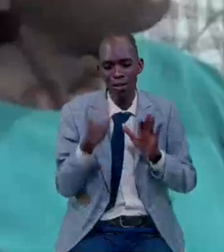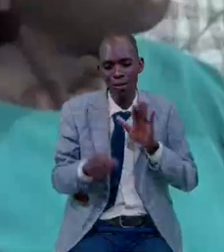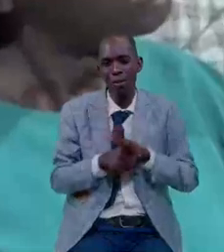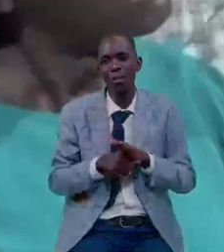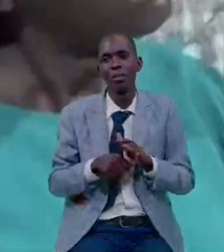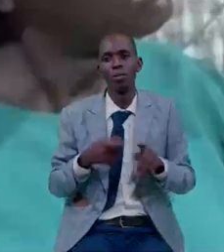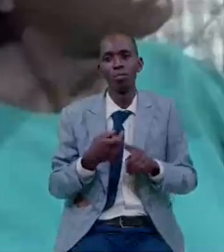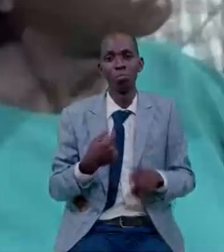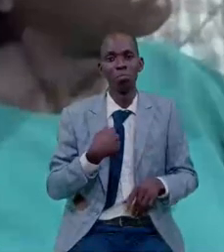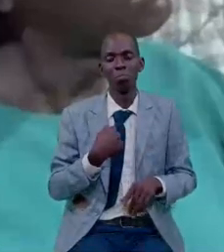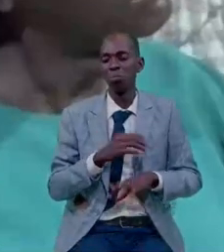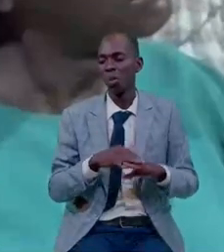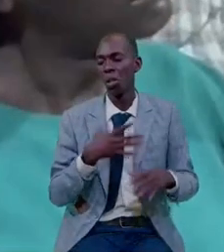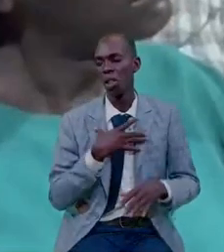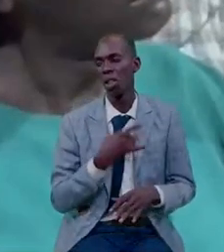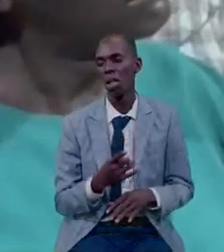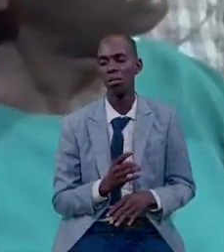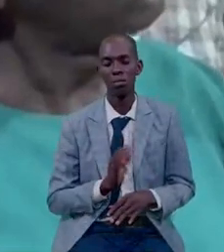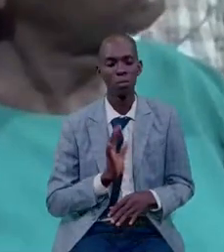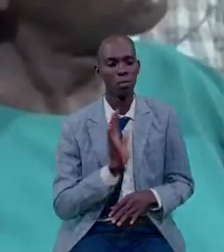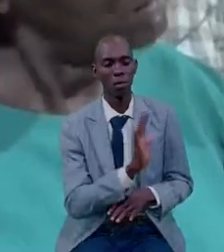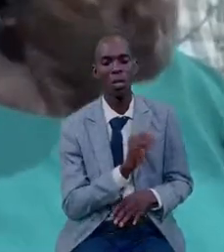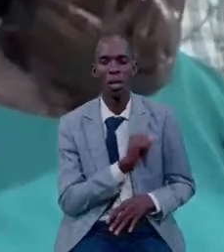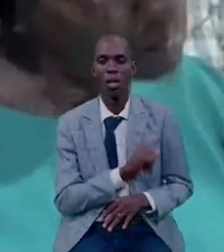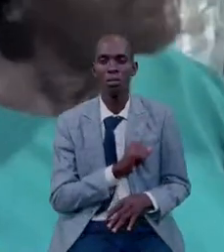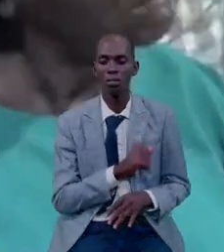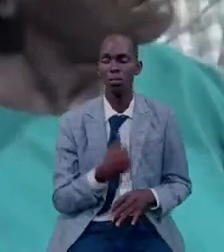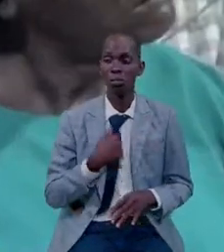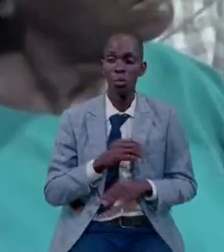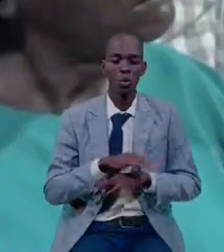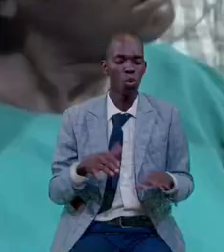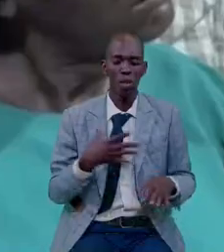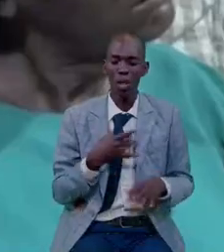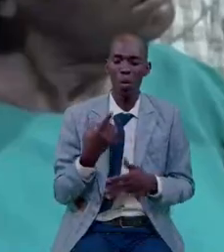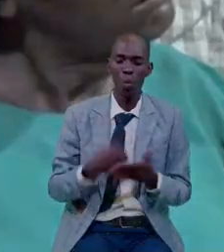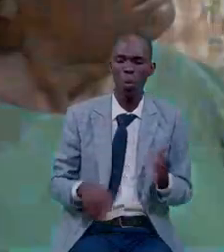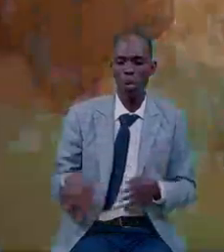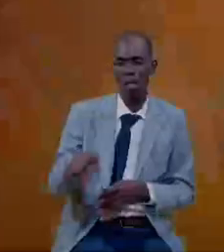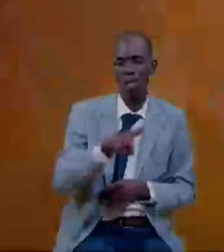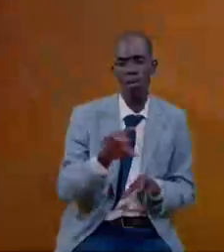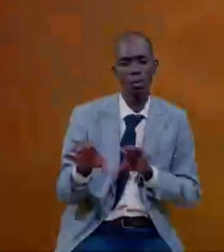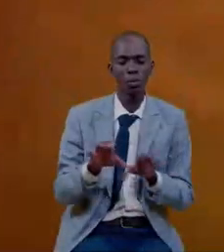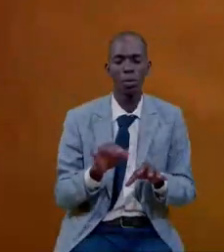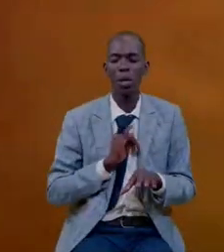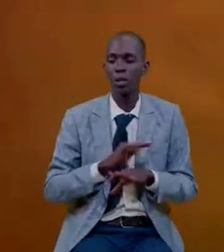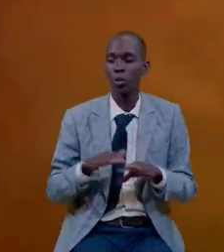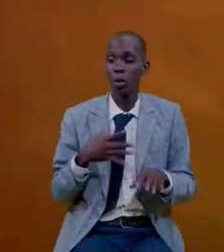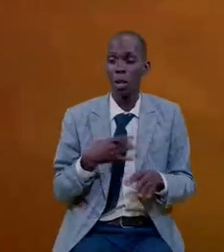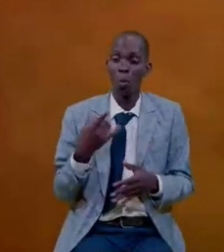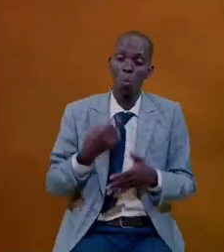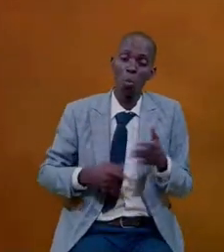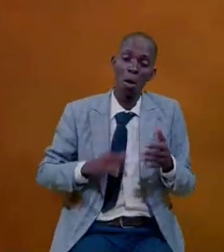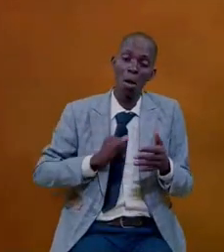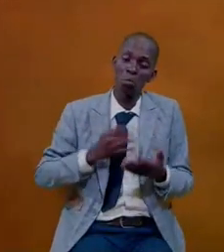pas leur attitude, je n'ai pas ce qu'ils font, je n'ai pas ce que je